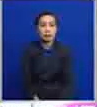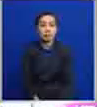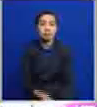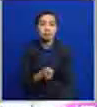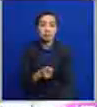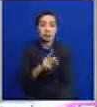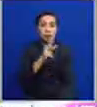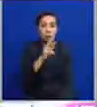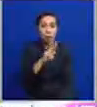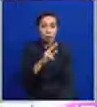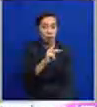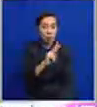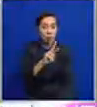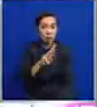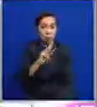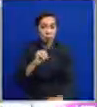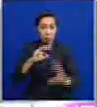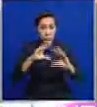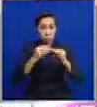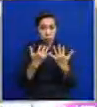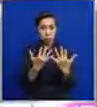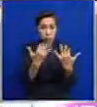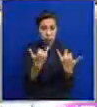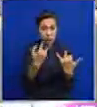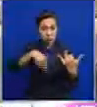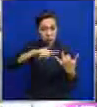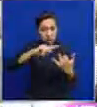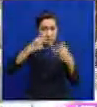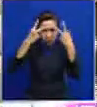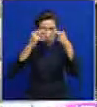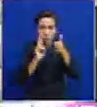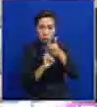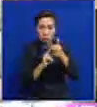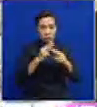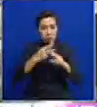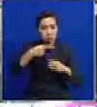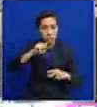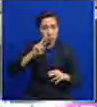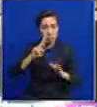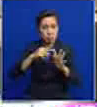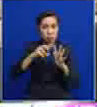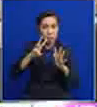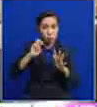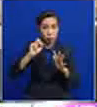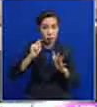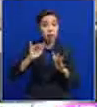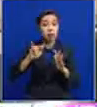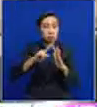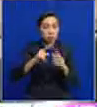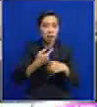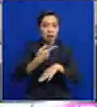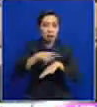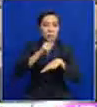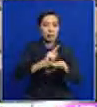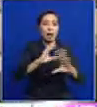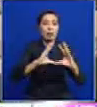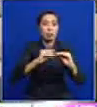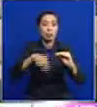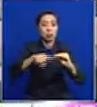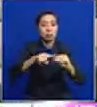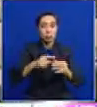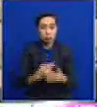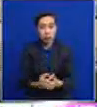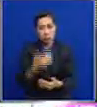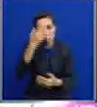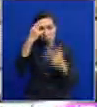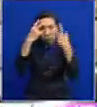การประชุมคณะรัฐมนตรีวันนี้นะคะมีพลเอกประวิตรวงษ์สุวรรณรองนายกรัฐมนตรีเป็นประธานการประชุมแทนพลเอกประยุทธ์จันทร์โอชานายกรัฐมนตรี